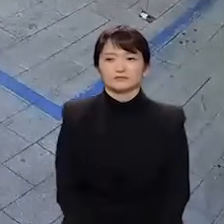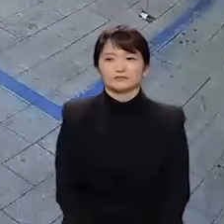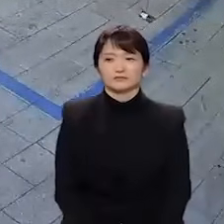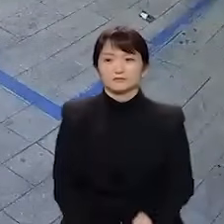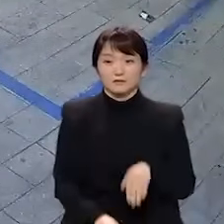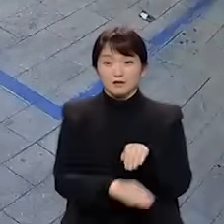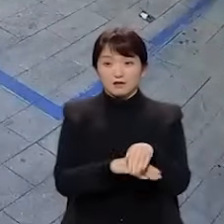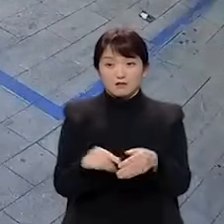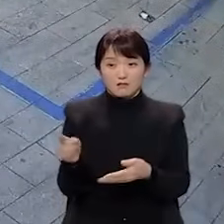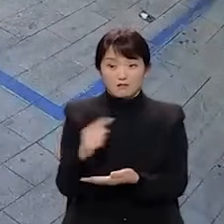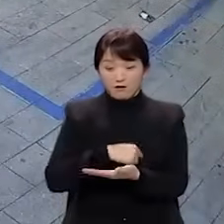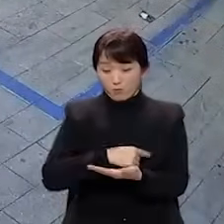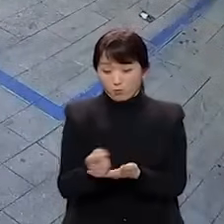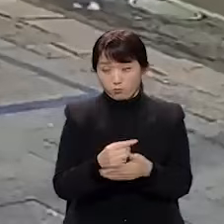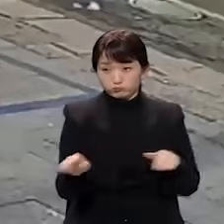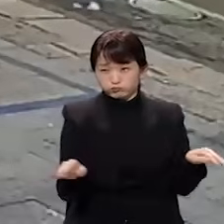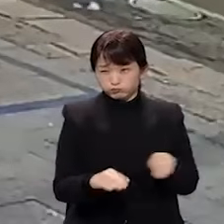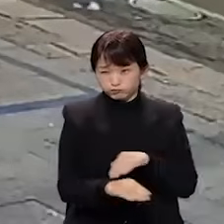들어보시죠